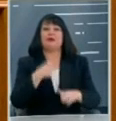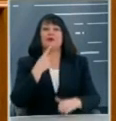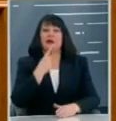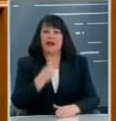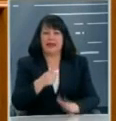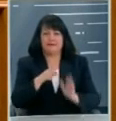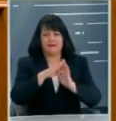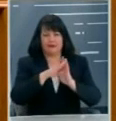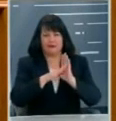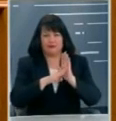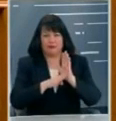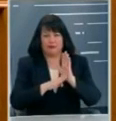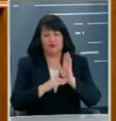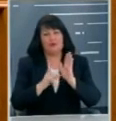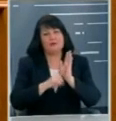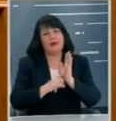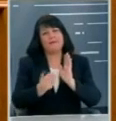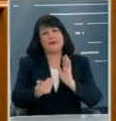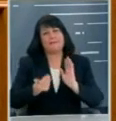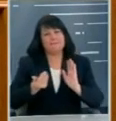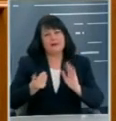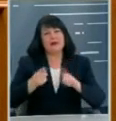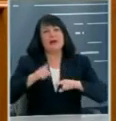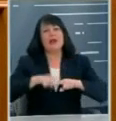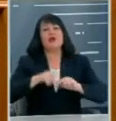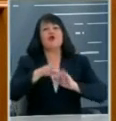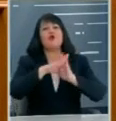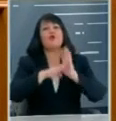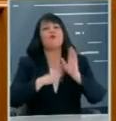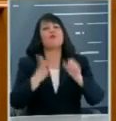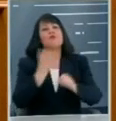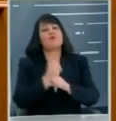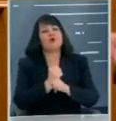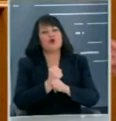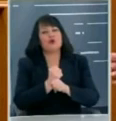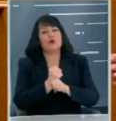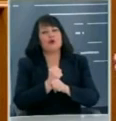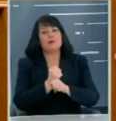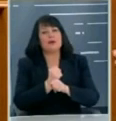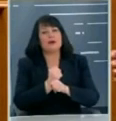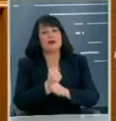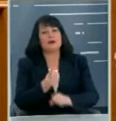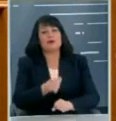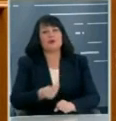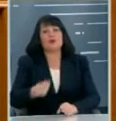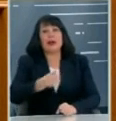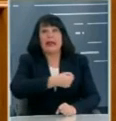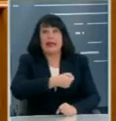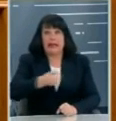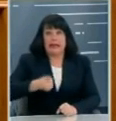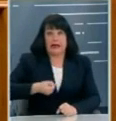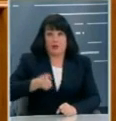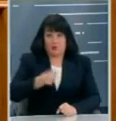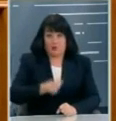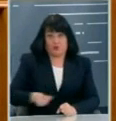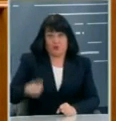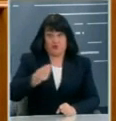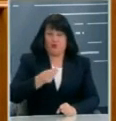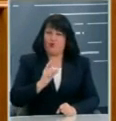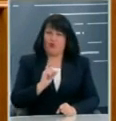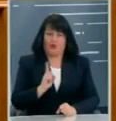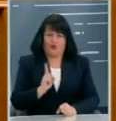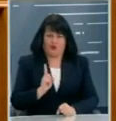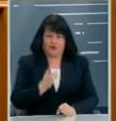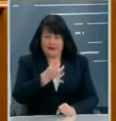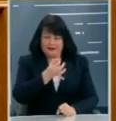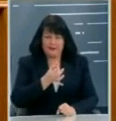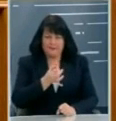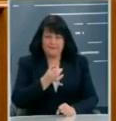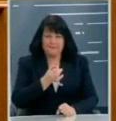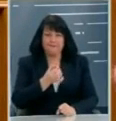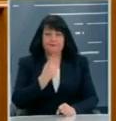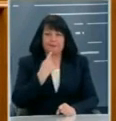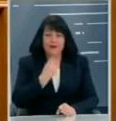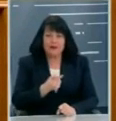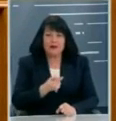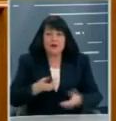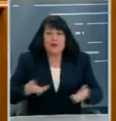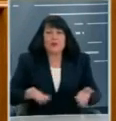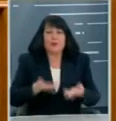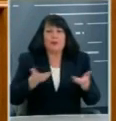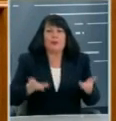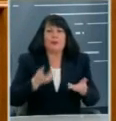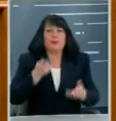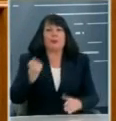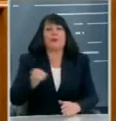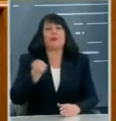όπως είπα, για την επιτυχία του ελληνικού προγράμματος όχι την περισσότερη λιτότητα, όπως λέει, αλλά την περισσότερη ελάφρυνση του